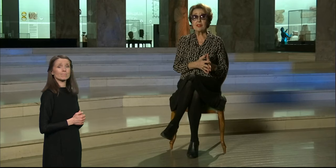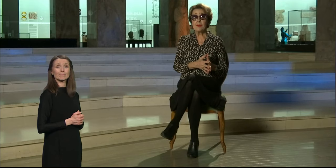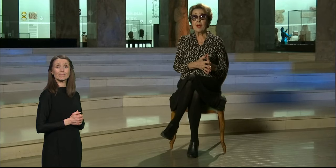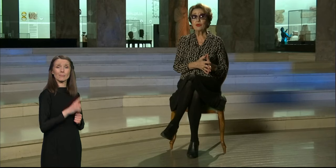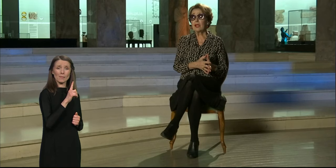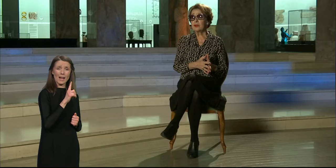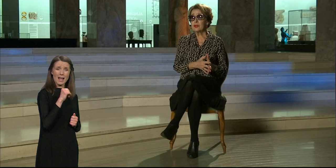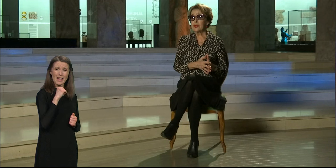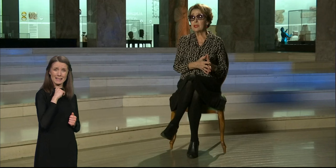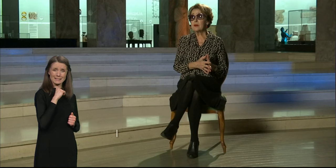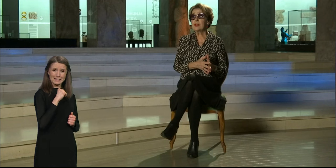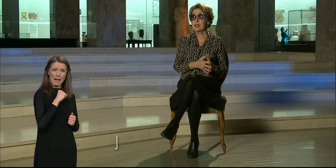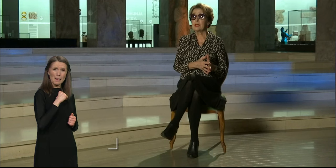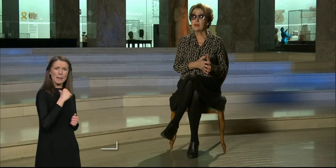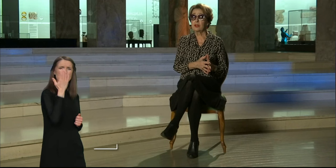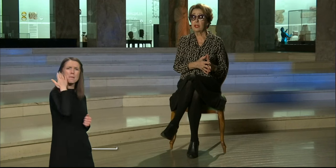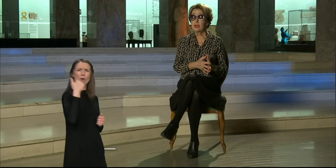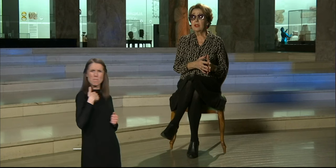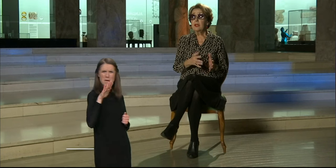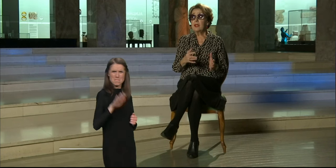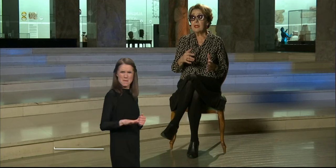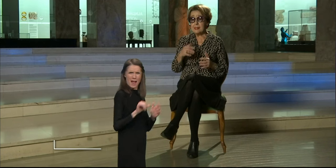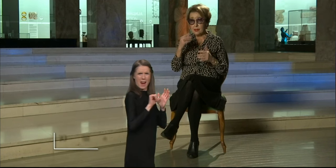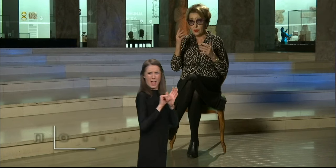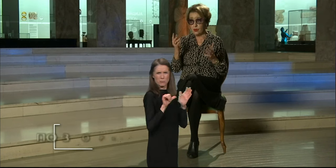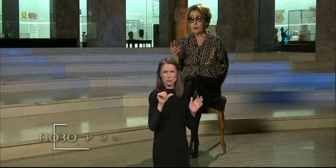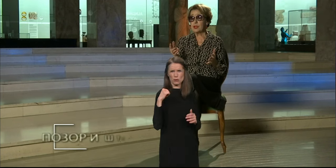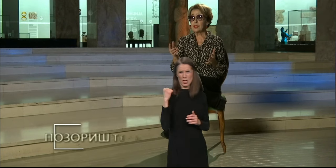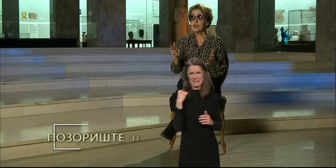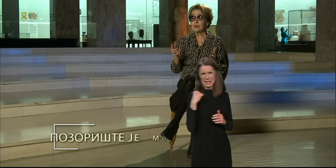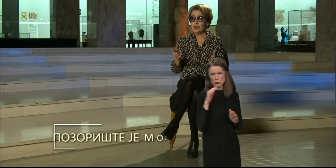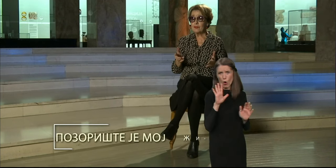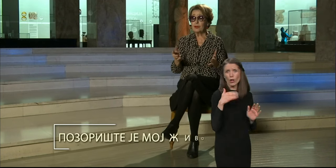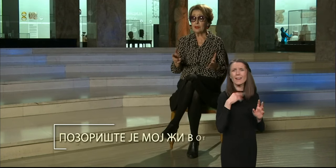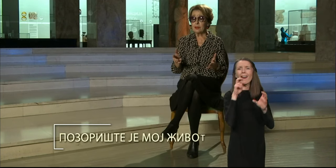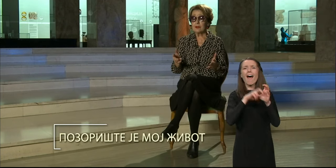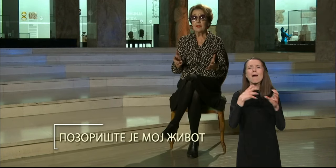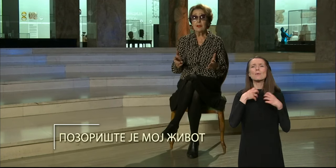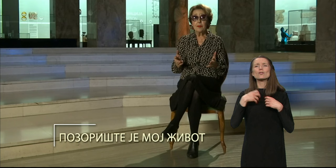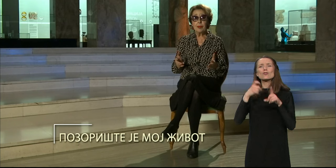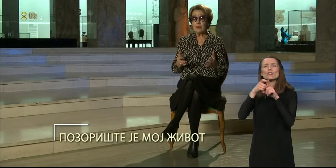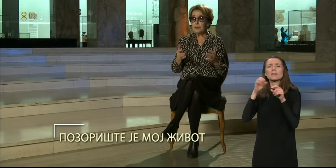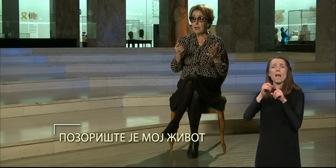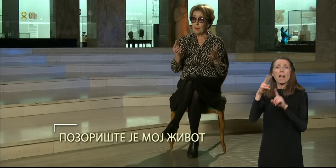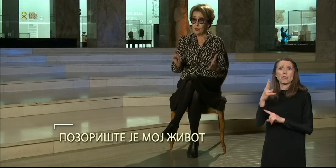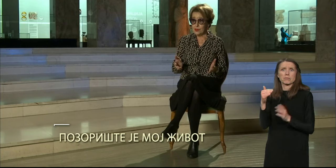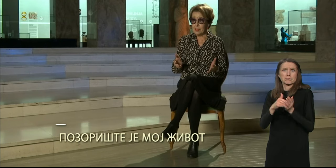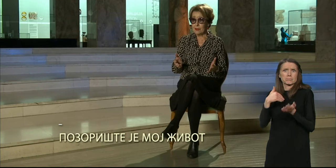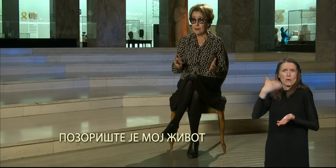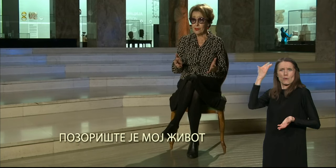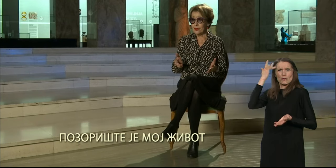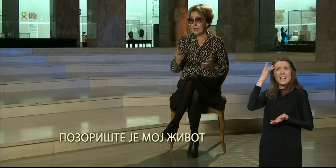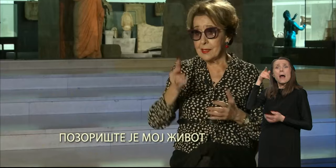Interesantno da sam ja u Dadovu, znači kad sam imala 16 godina, ne znajući uopšte šta će mi život doneti, prvo videla